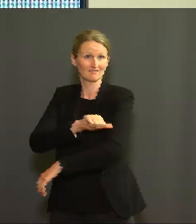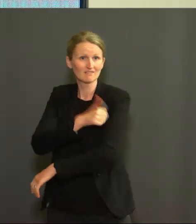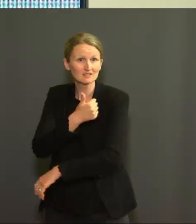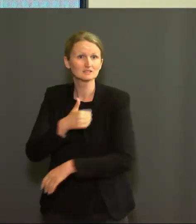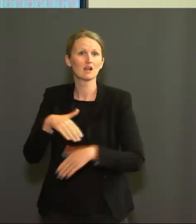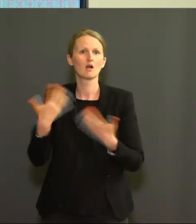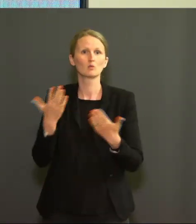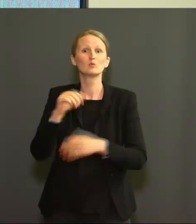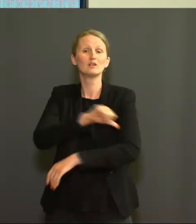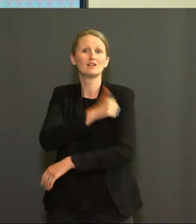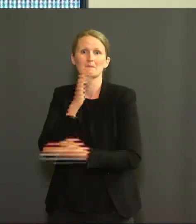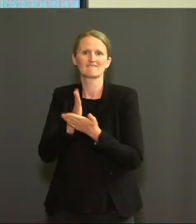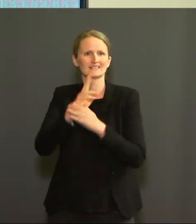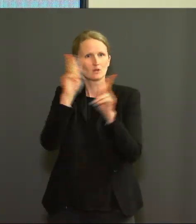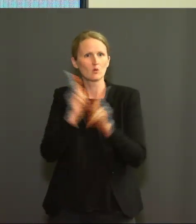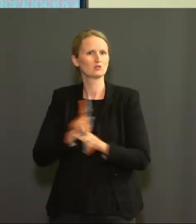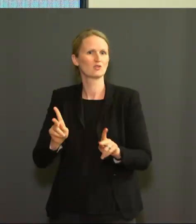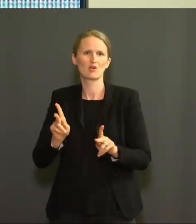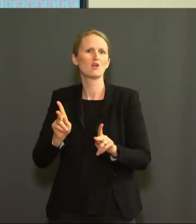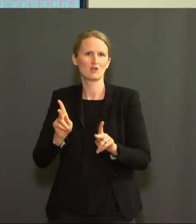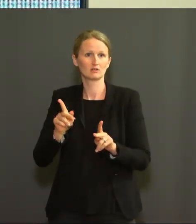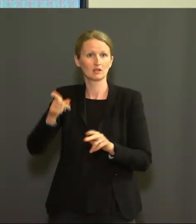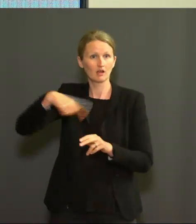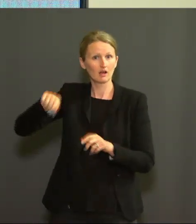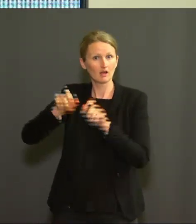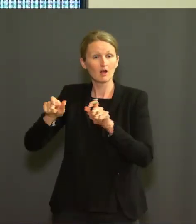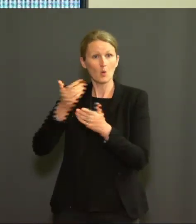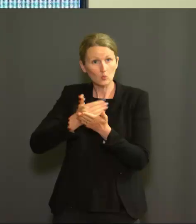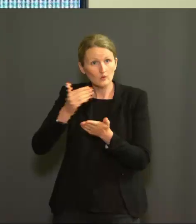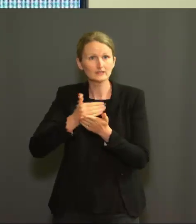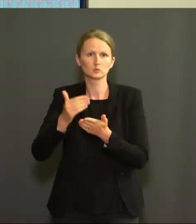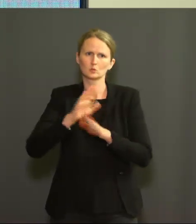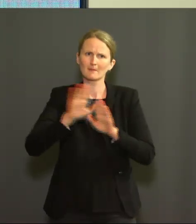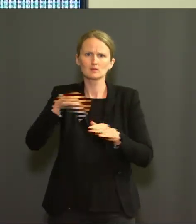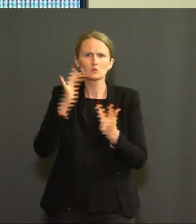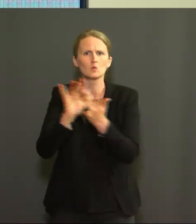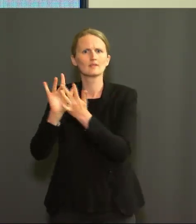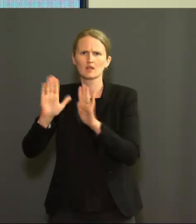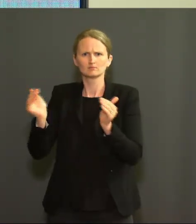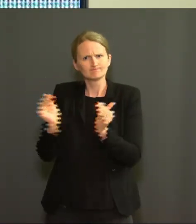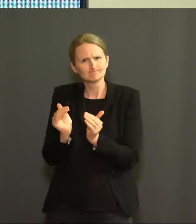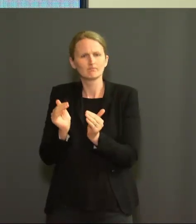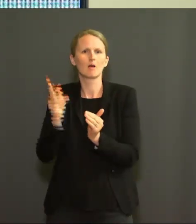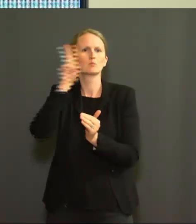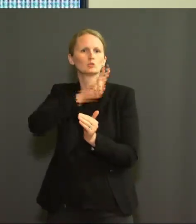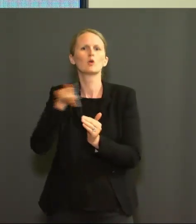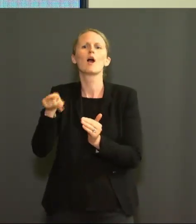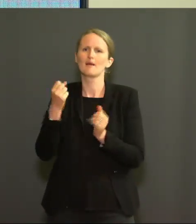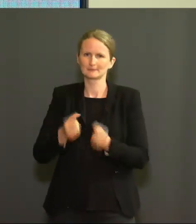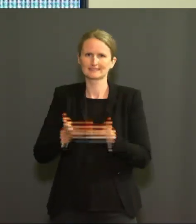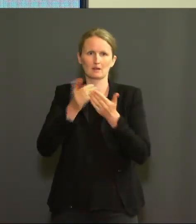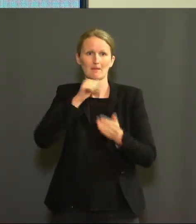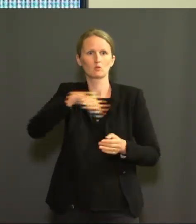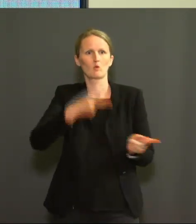vaccinées. Dans les pays qui voient les contaminations augmenter, et c'est assez facile à trouver autour de nous, c'est par exemple le Portugal ou le